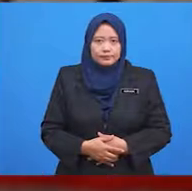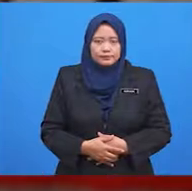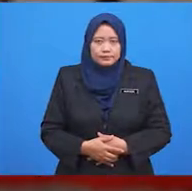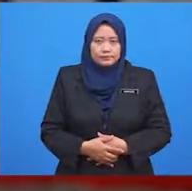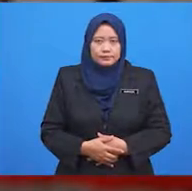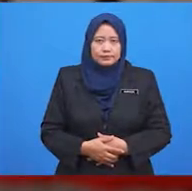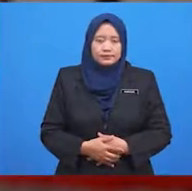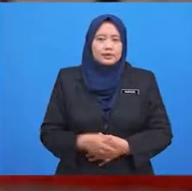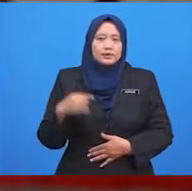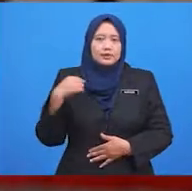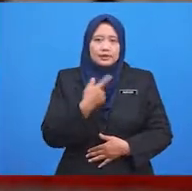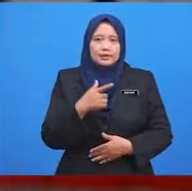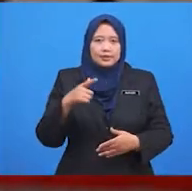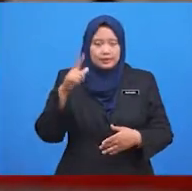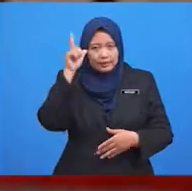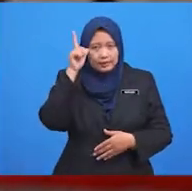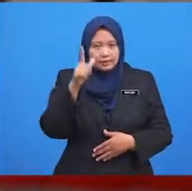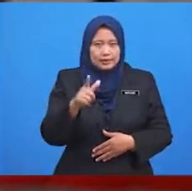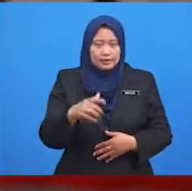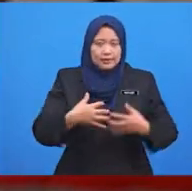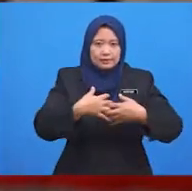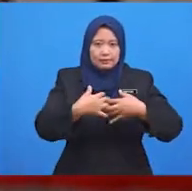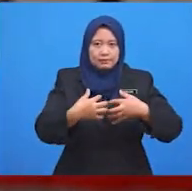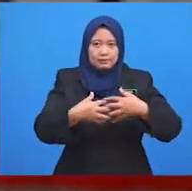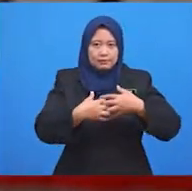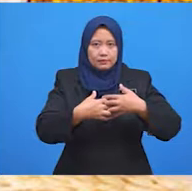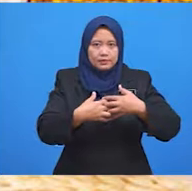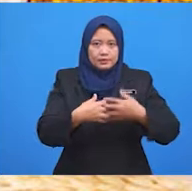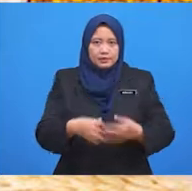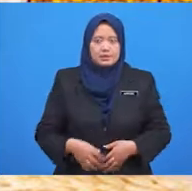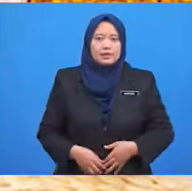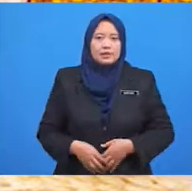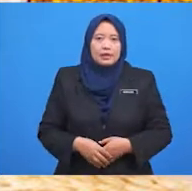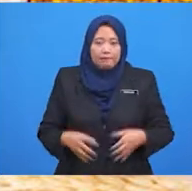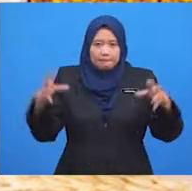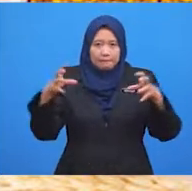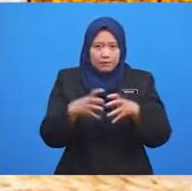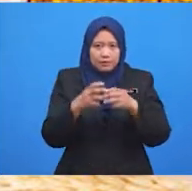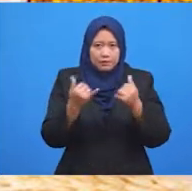Okey, kita akan lihat terlebih dahulu mesin rawatan mikrokaren.